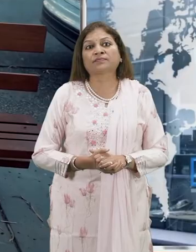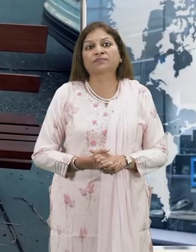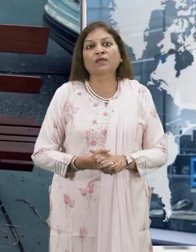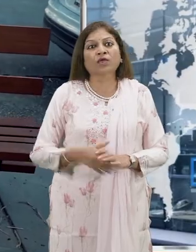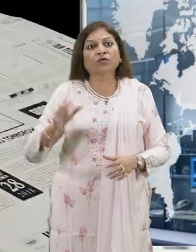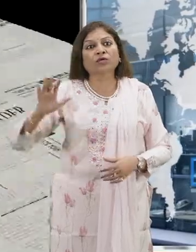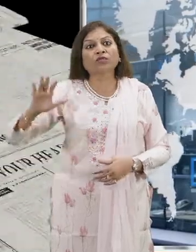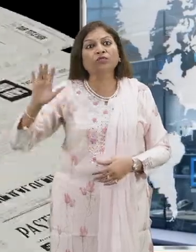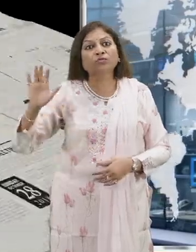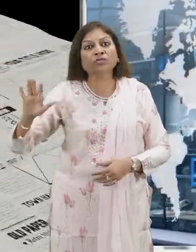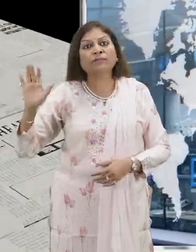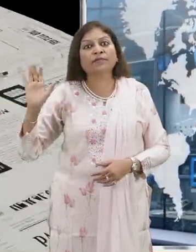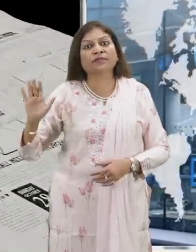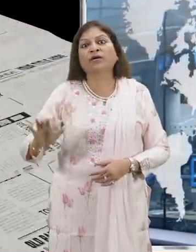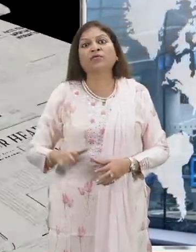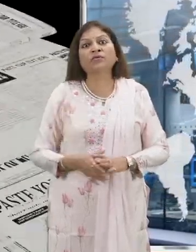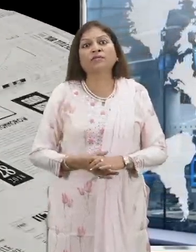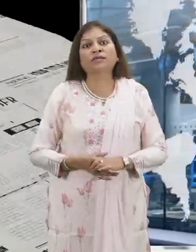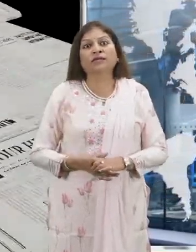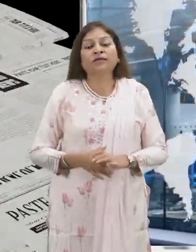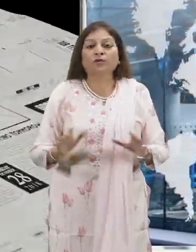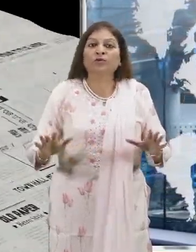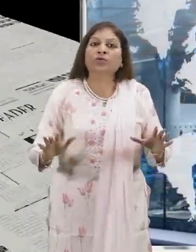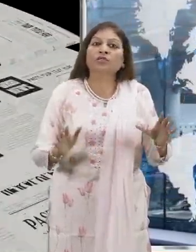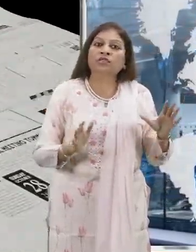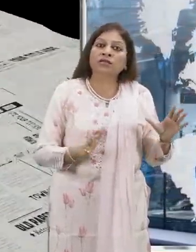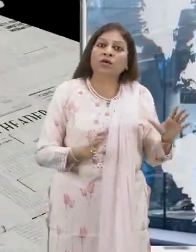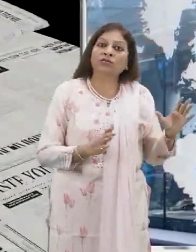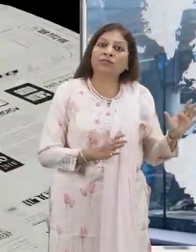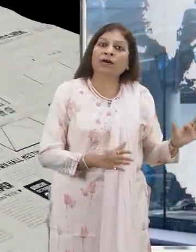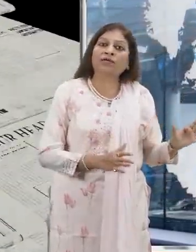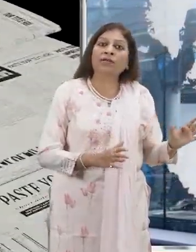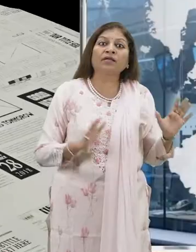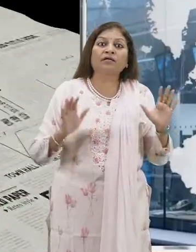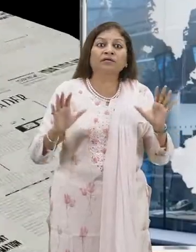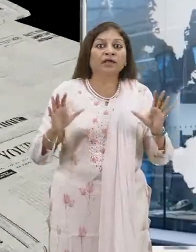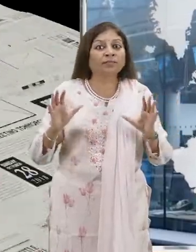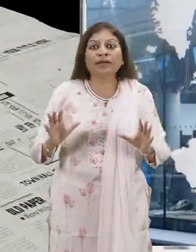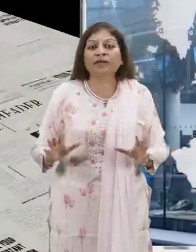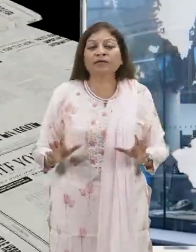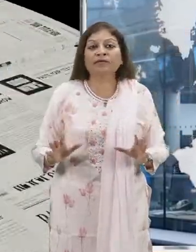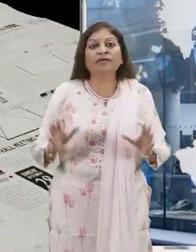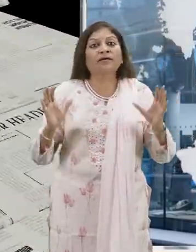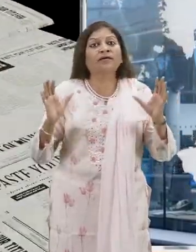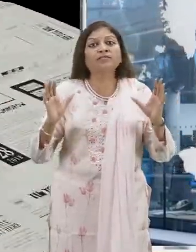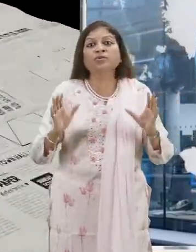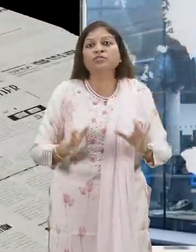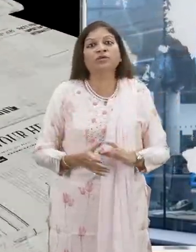सके, क्योंकि वो दूसरे पत्रकारों की तरह लोगों के दिल और दिमाग में डर